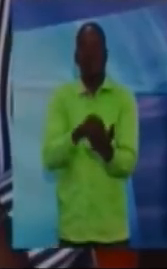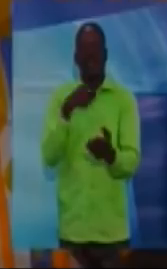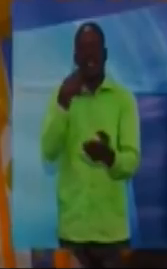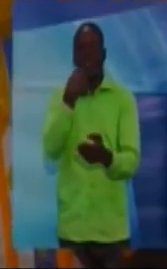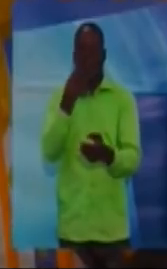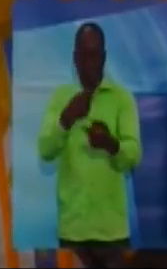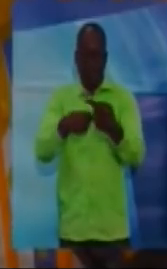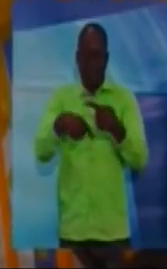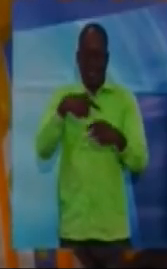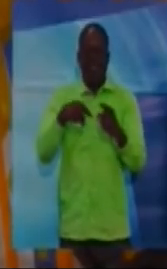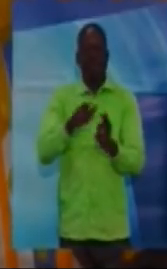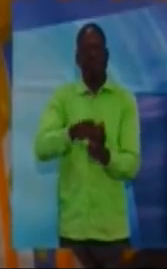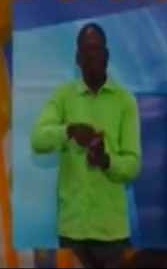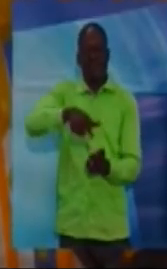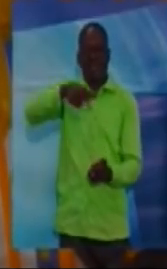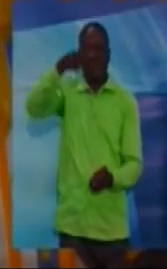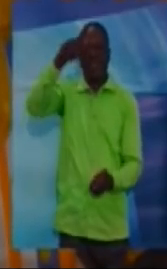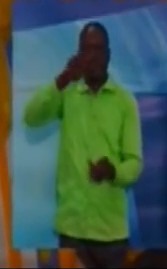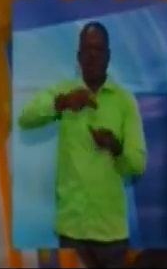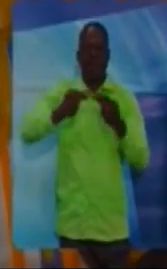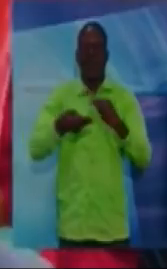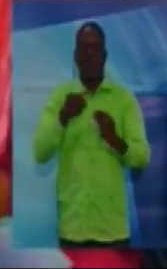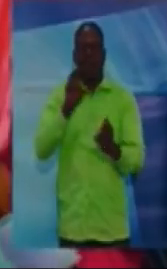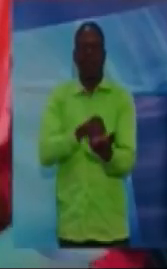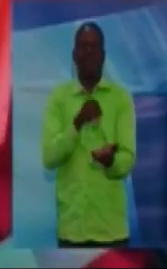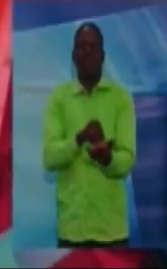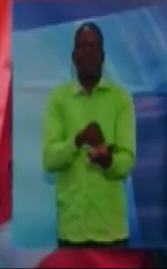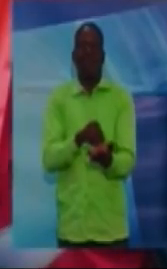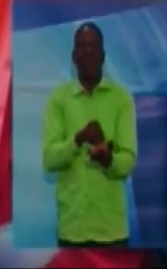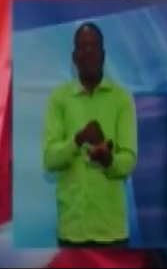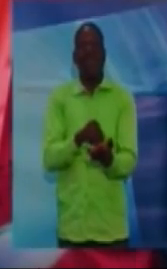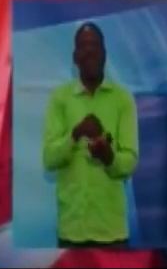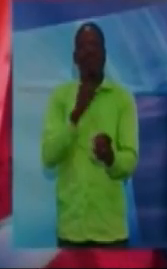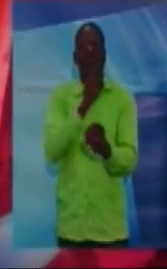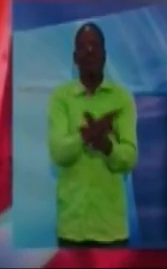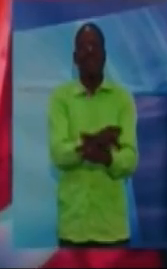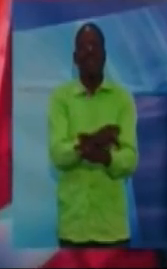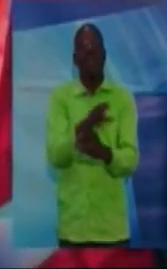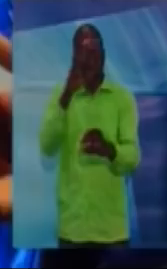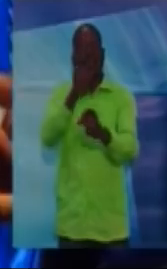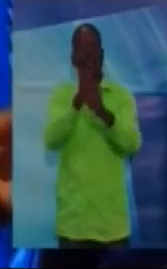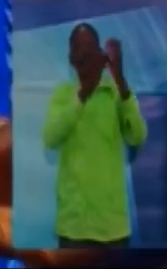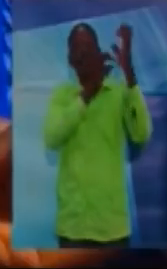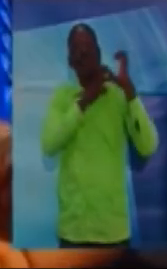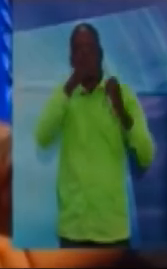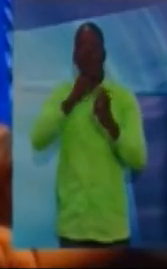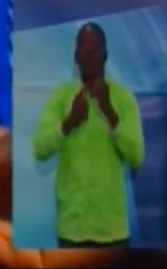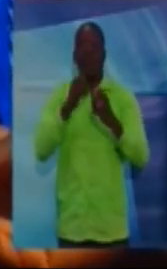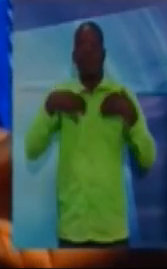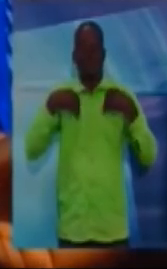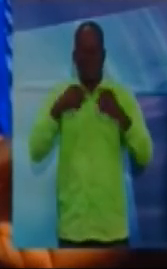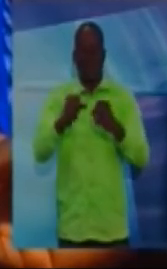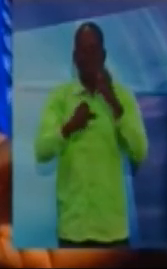venir agrandir le nombre de médecins et aptes à prendre en charge les problèmes de santé